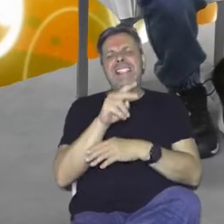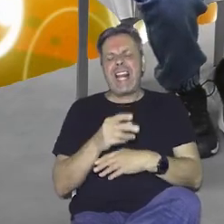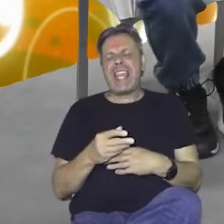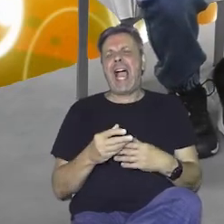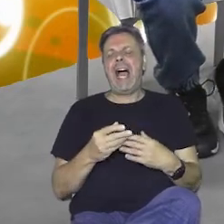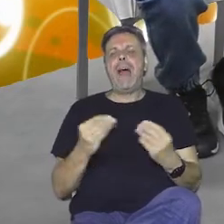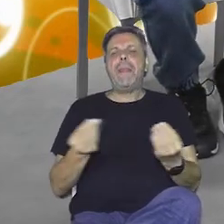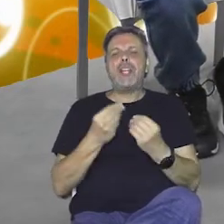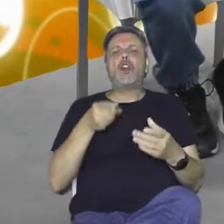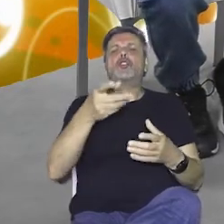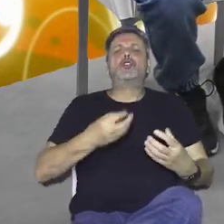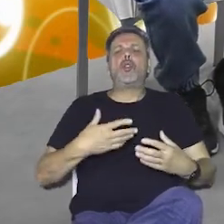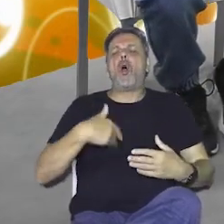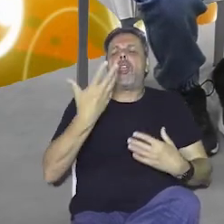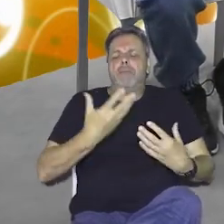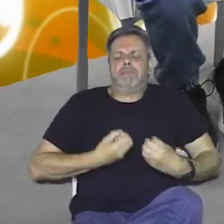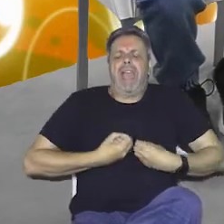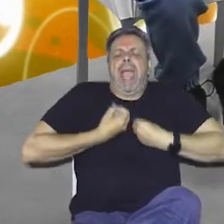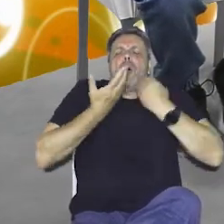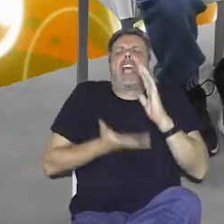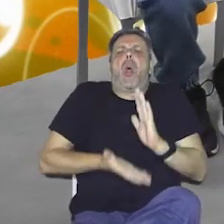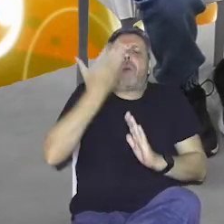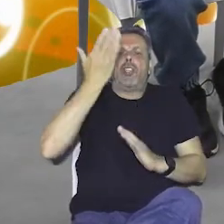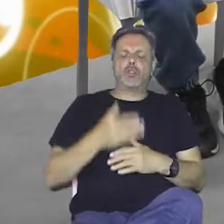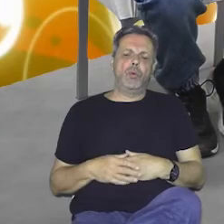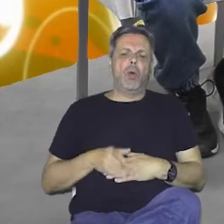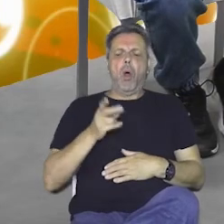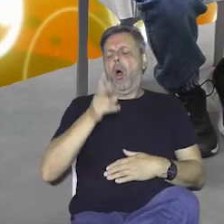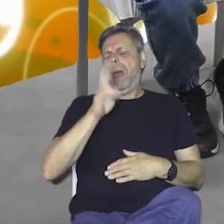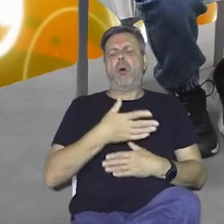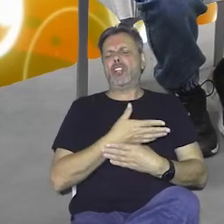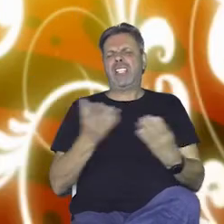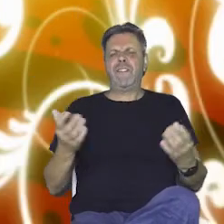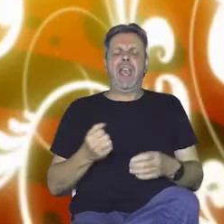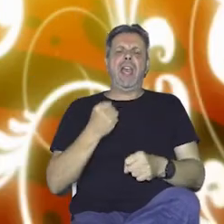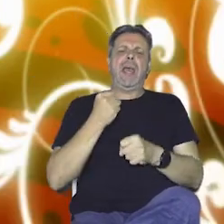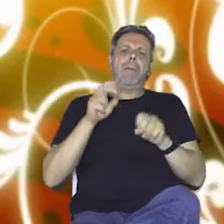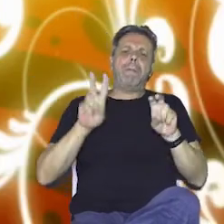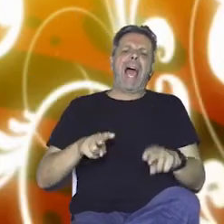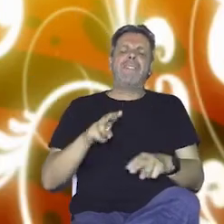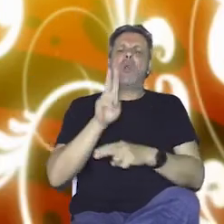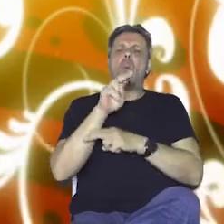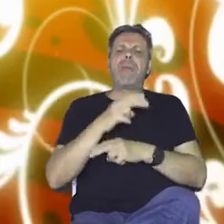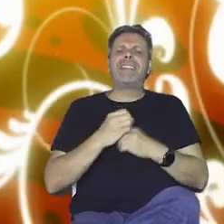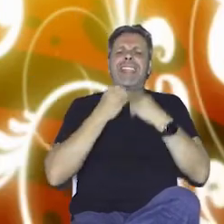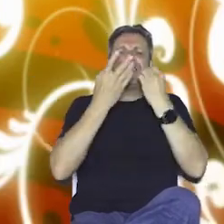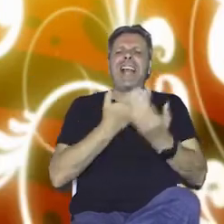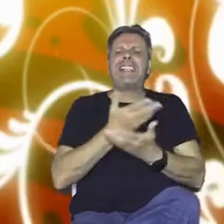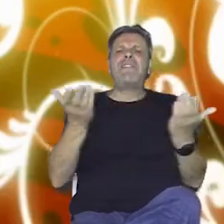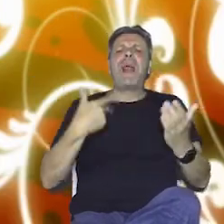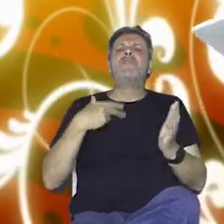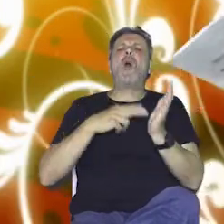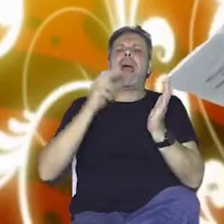veze sjesti pa sad slikati, mada može sve. Pravi umjetnik izrazi sve na svoj